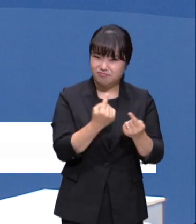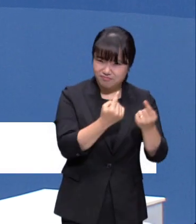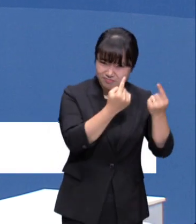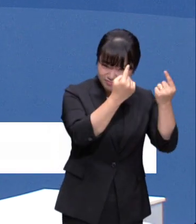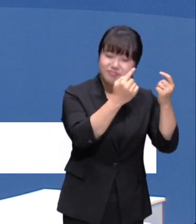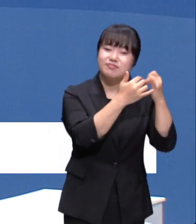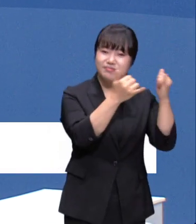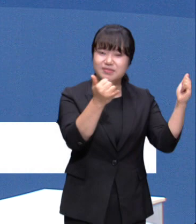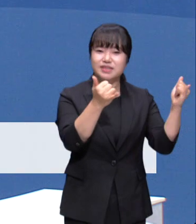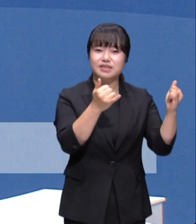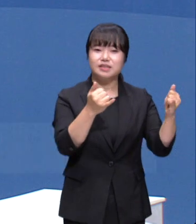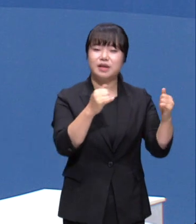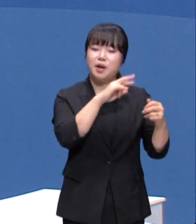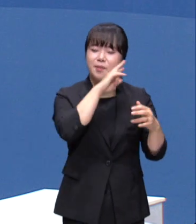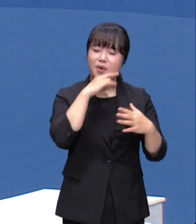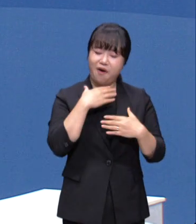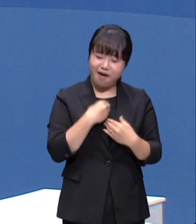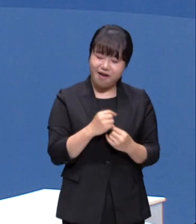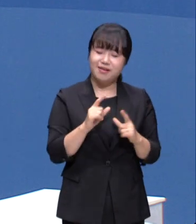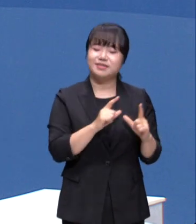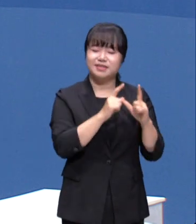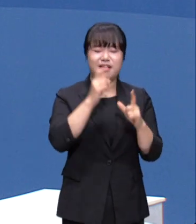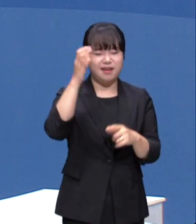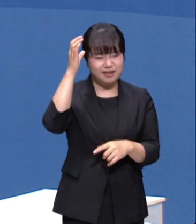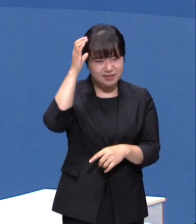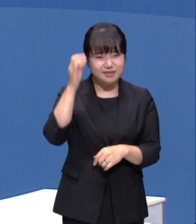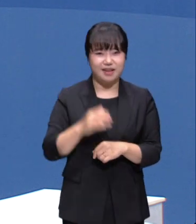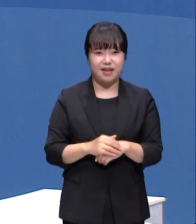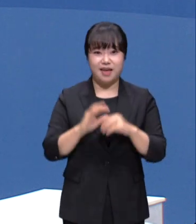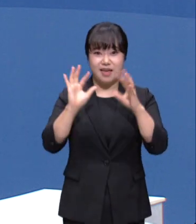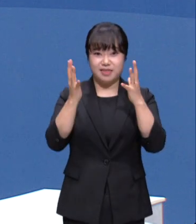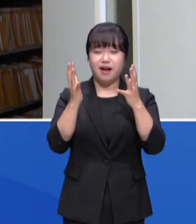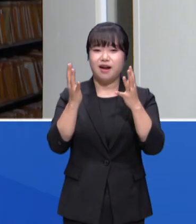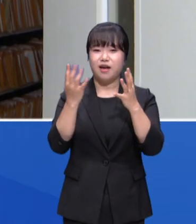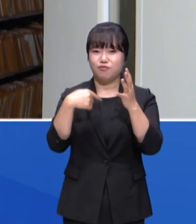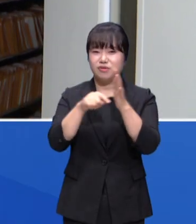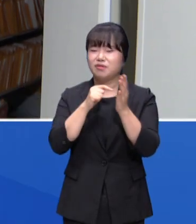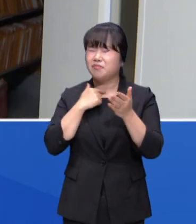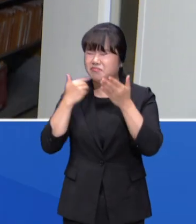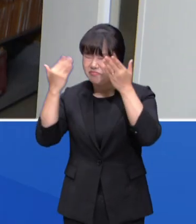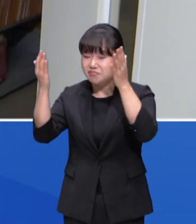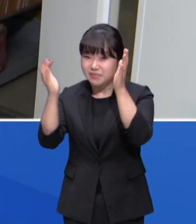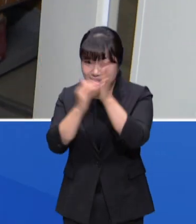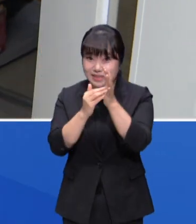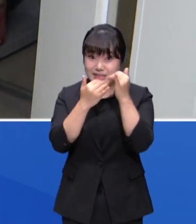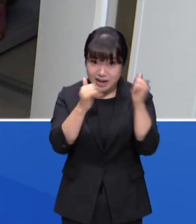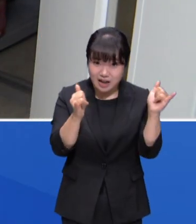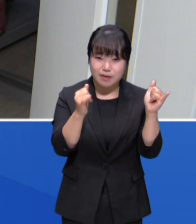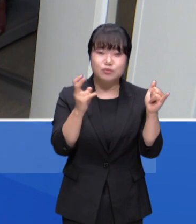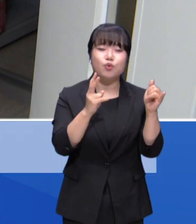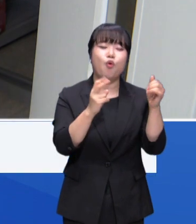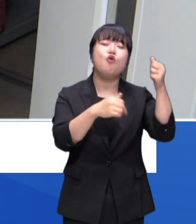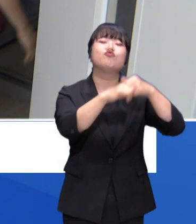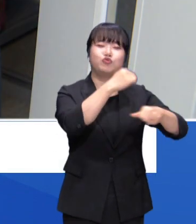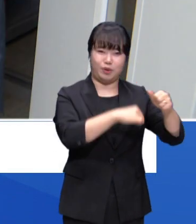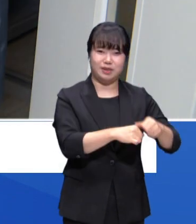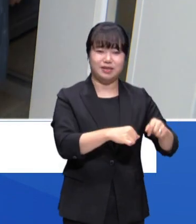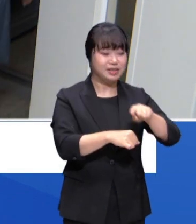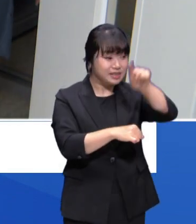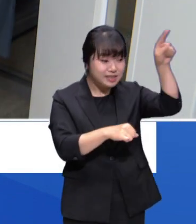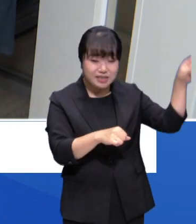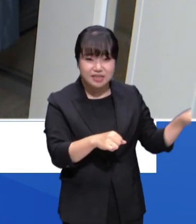노후를 보냈으면 네. 좋겠습니다. 네. 따뜻한 방에서 맛있는 거 잡수시면서 그리고 어려움